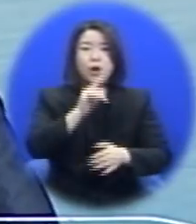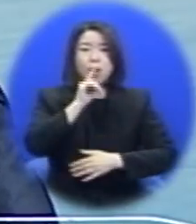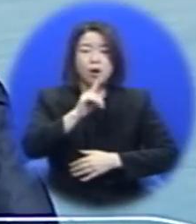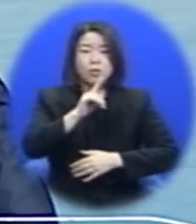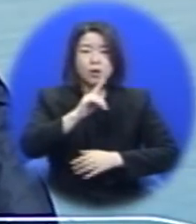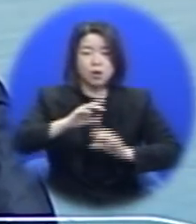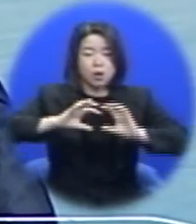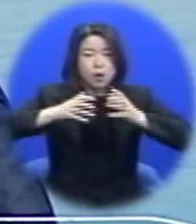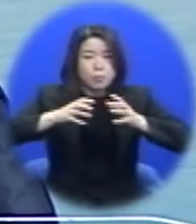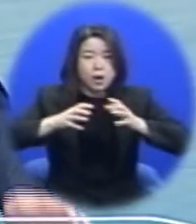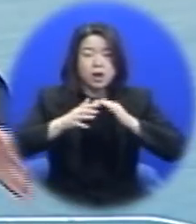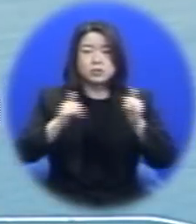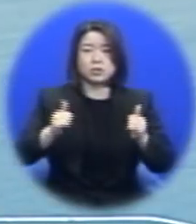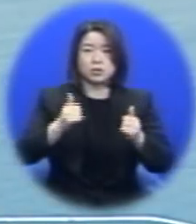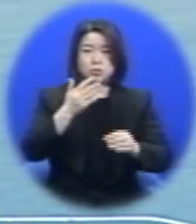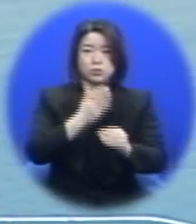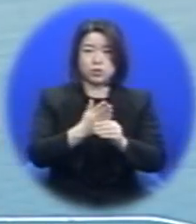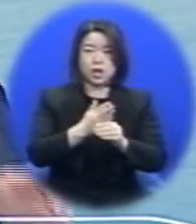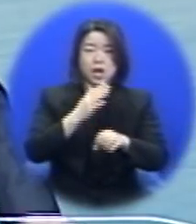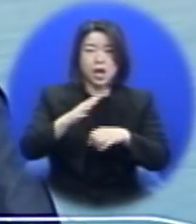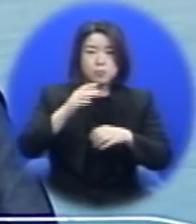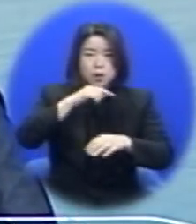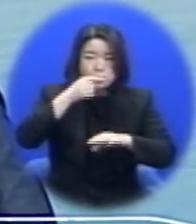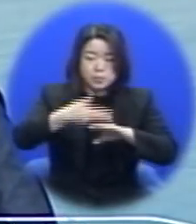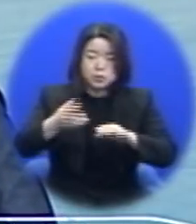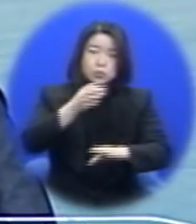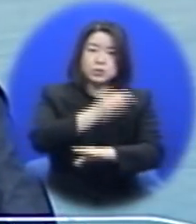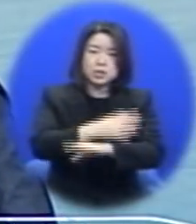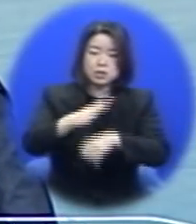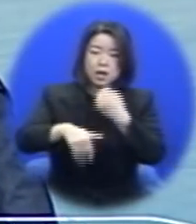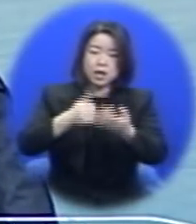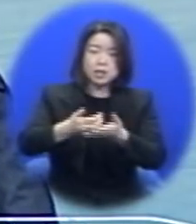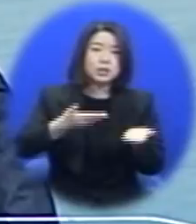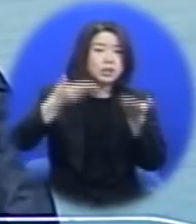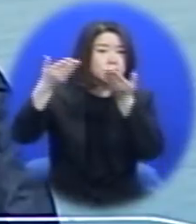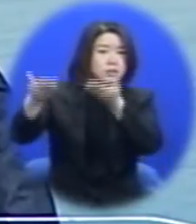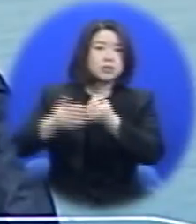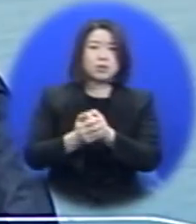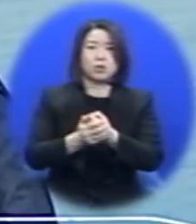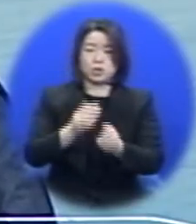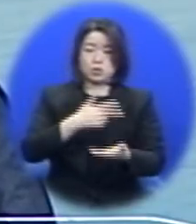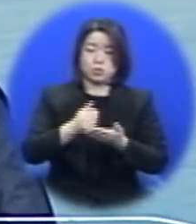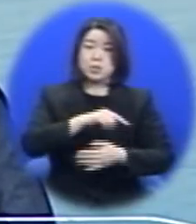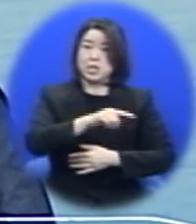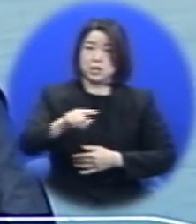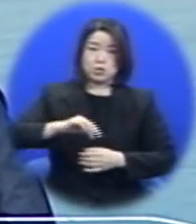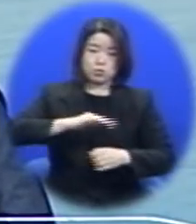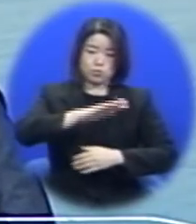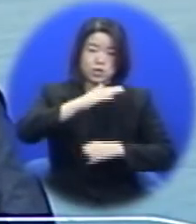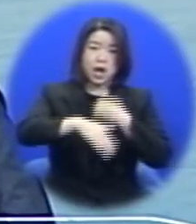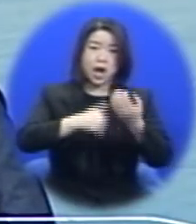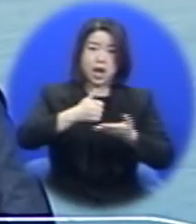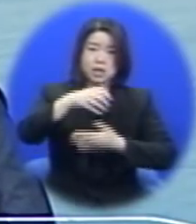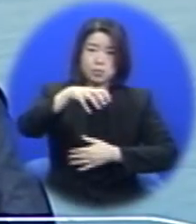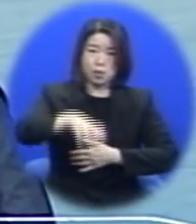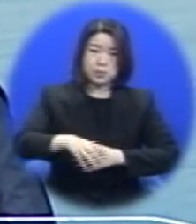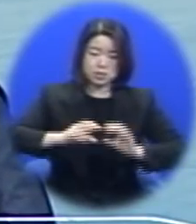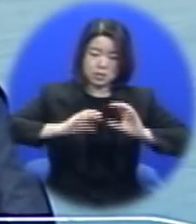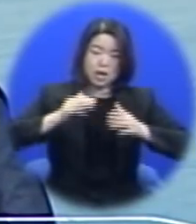가운데서 사람들을 사서 하나님께 드리셨습니다. 주님께서 그들을 우리 하나님 앞에서 나라가 되게